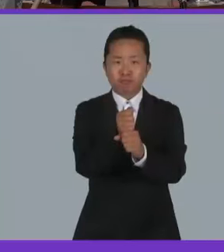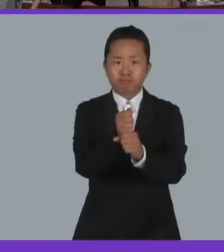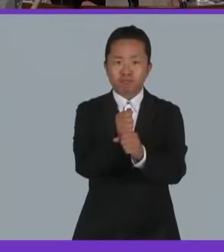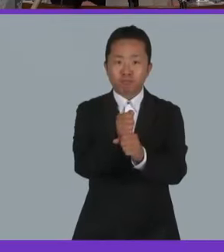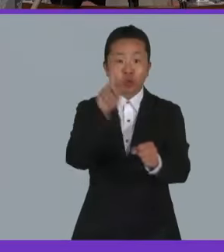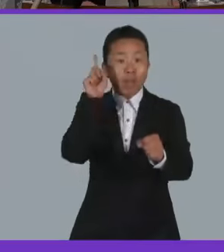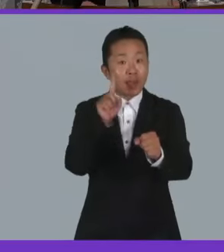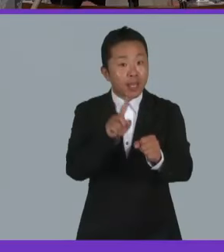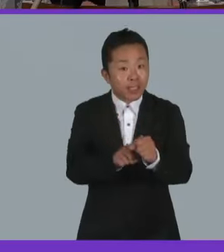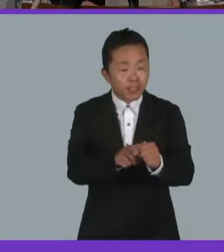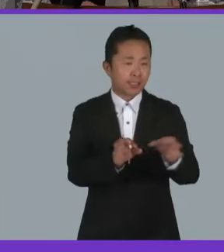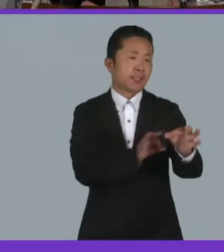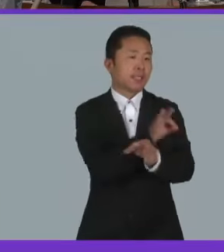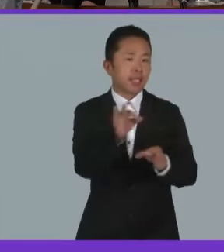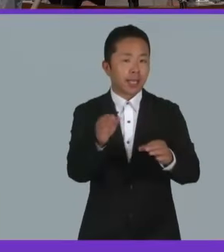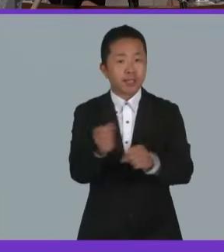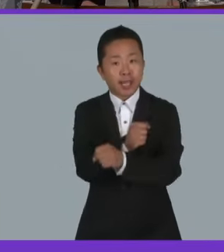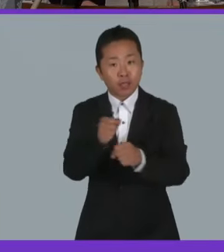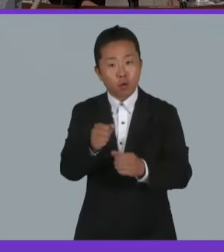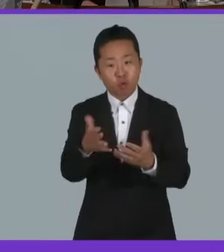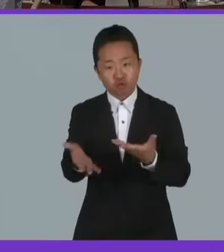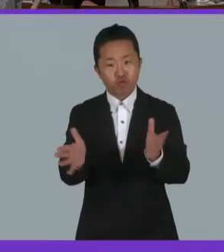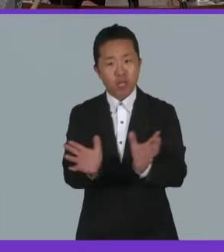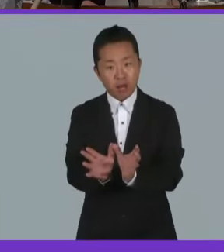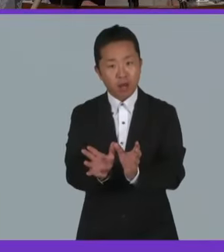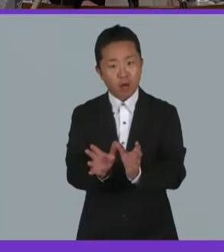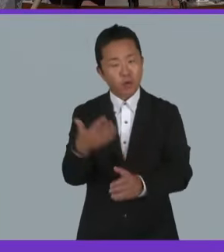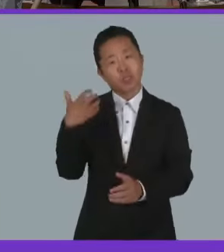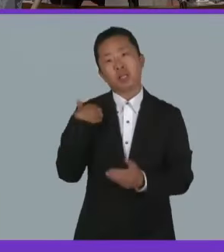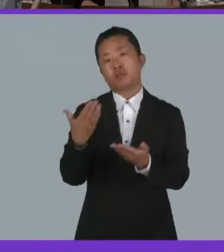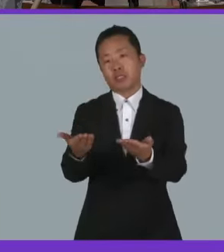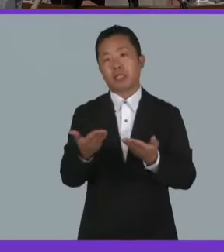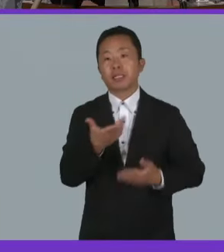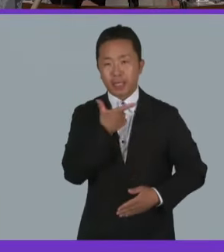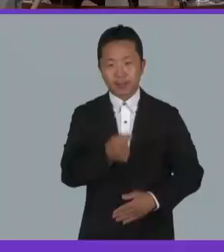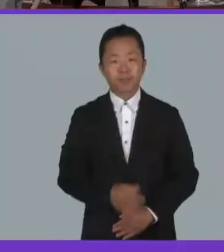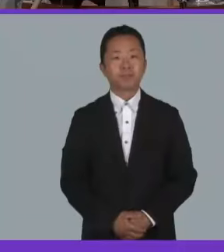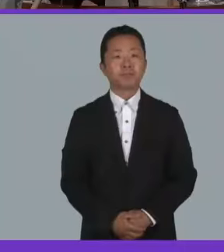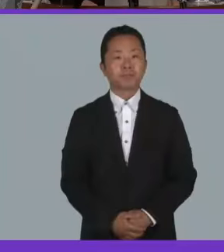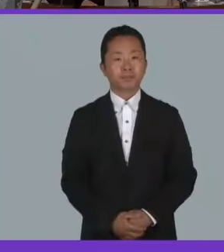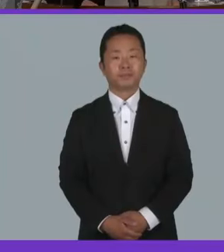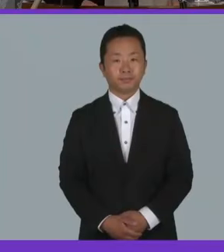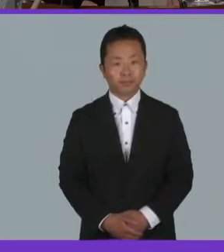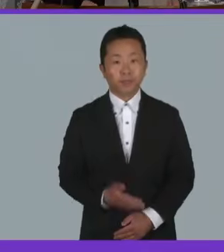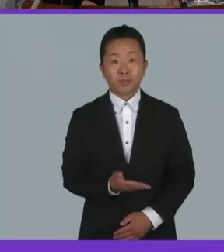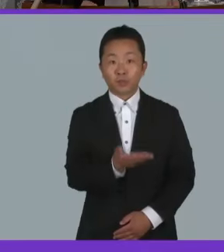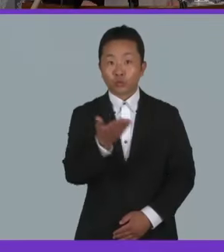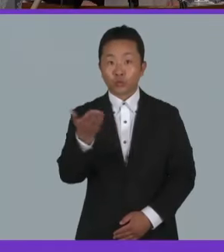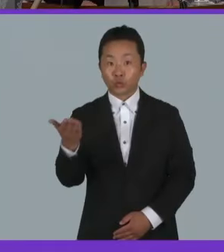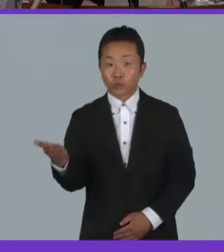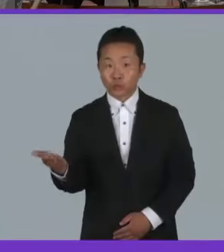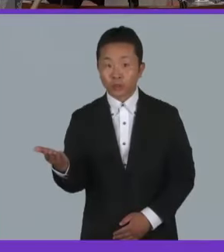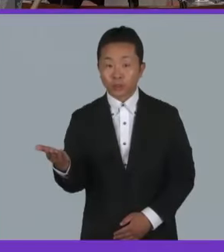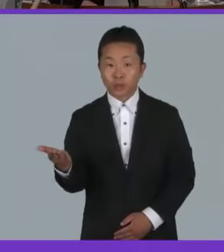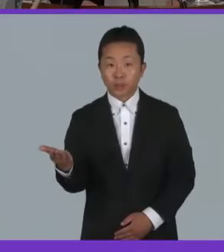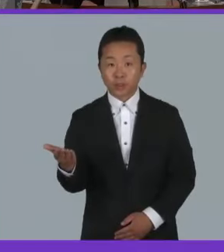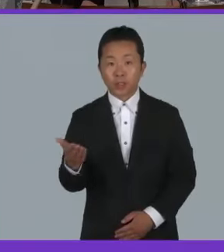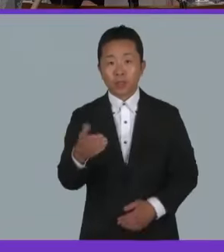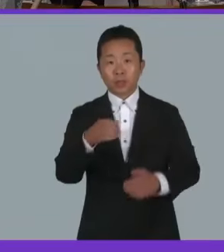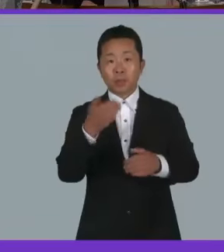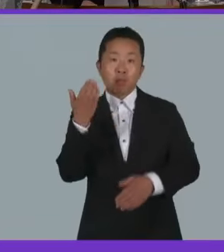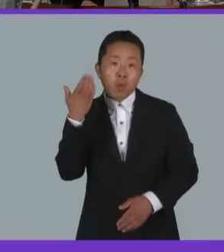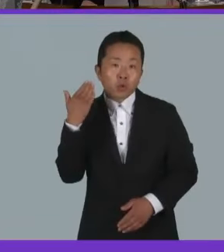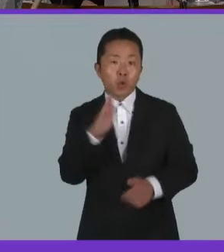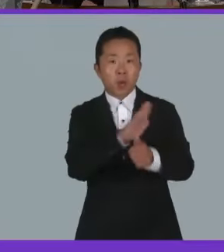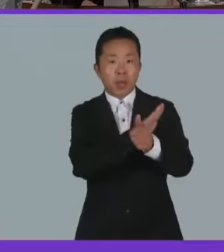から、主に経済産業分野をご担当いただきたいと思っております。次に、元内閣